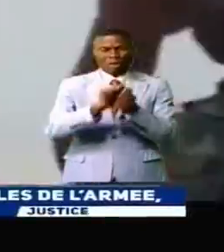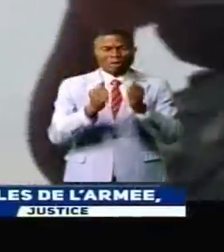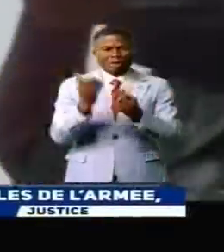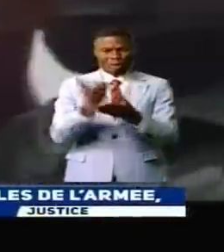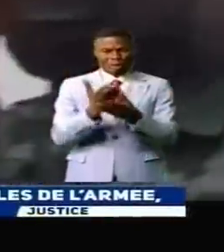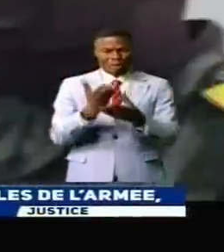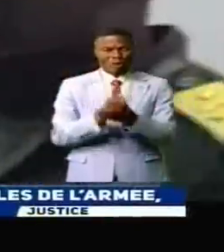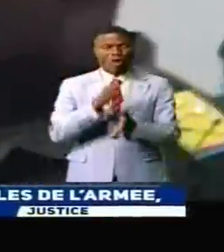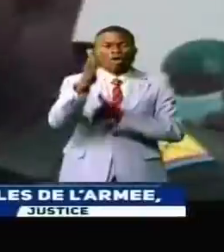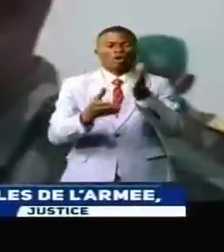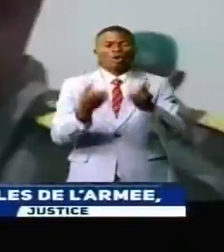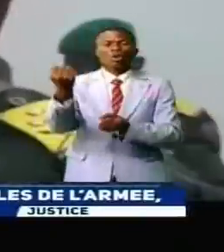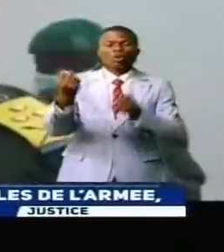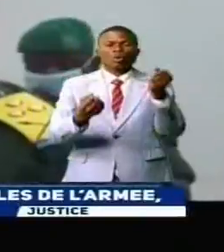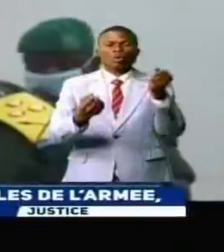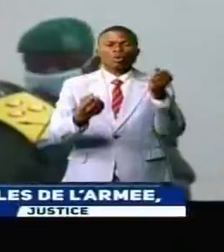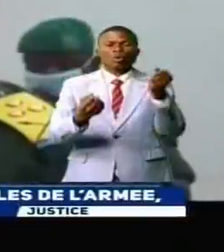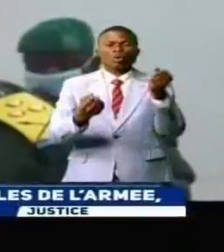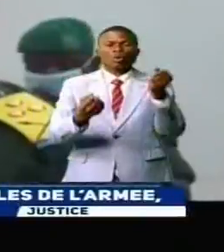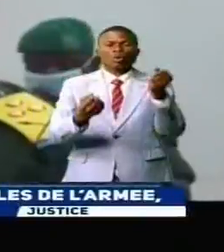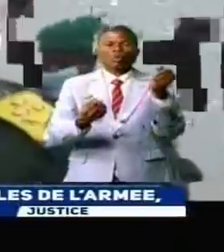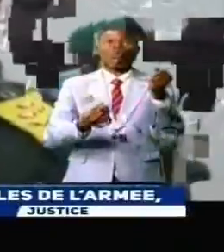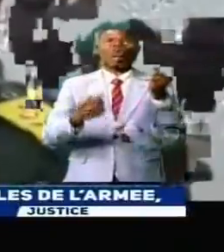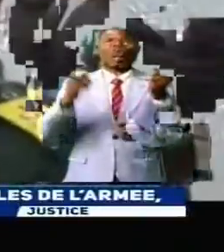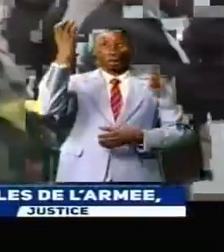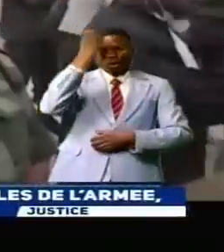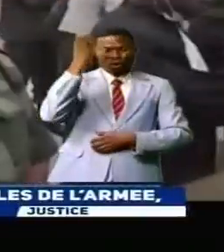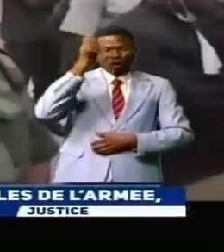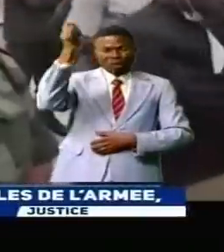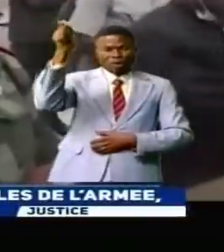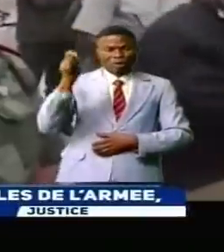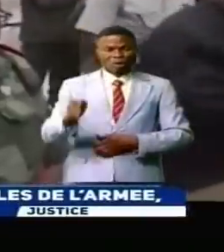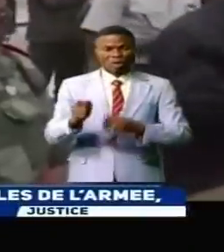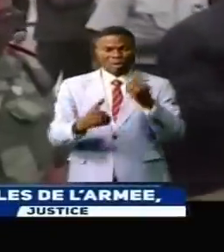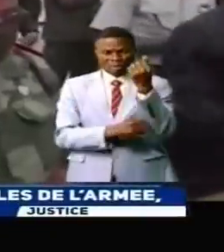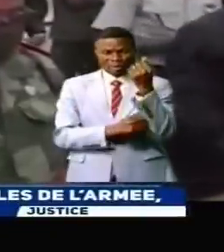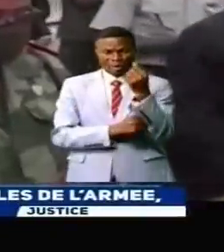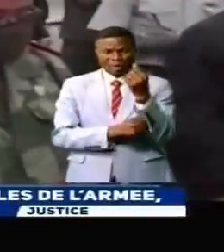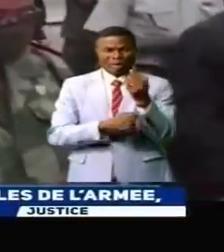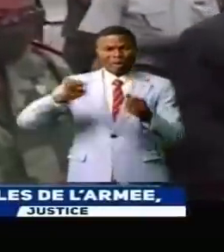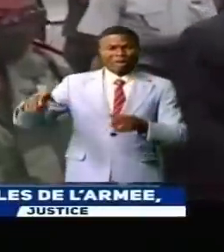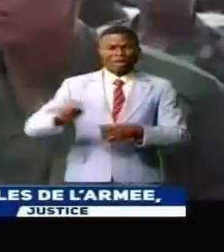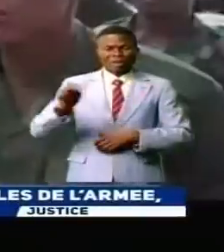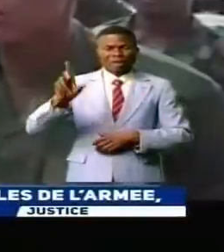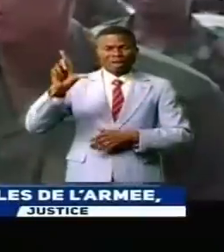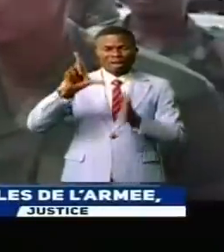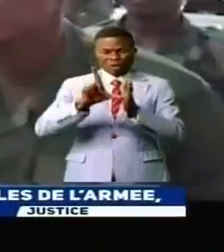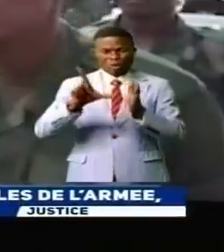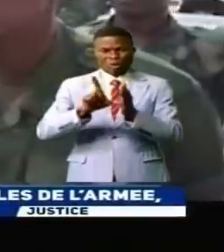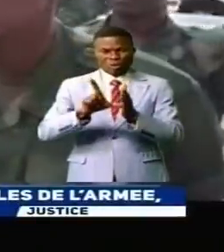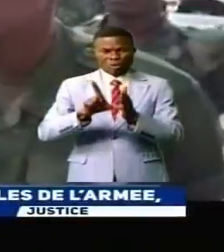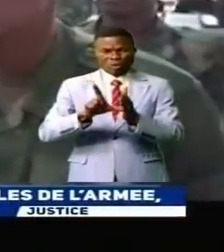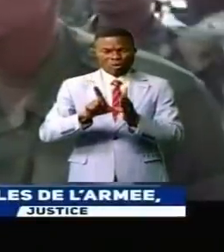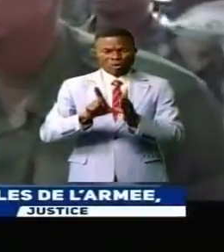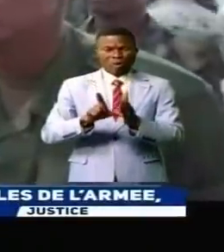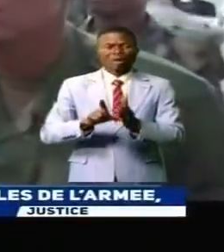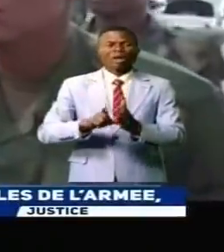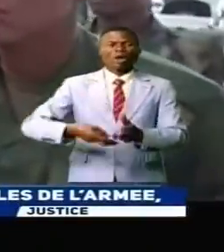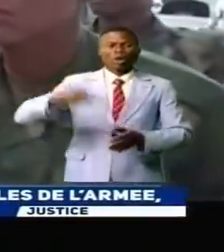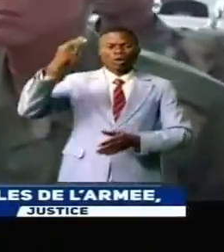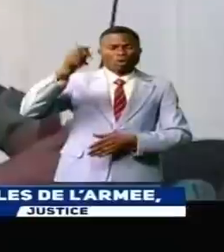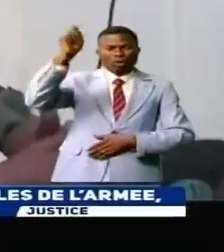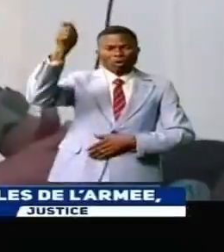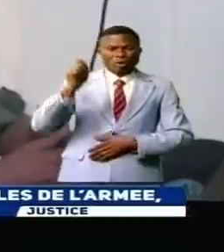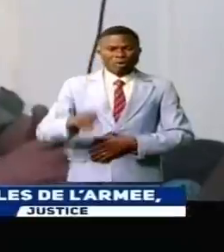de détournement des véhicules, général-major Igilaev Jean-Luc et consorts sont poursuivis. La haute cour militaire a